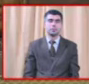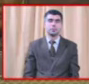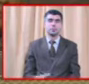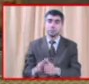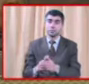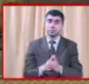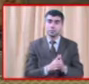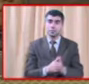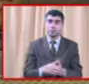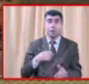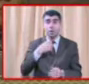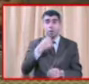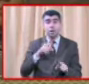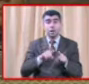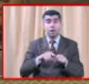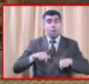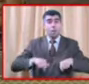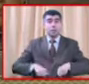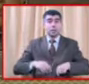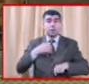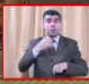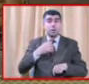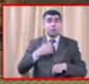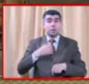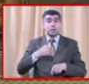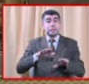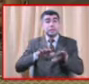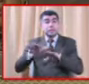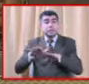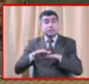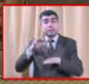محترم، نسائلكم عن استراتيجية وزارتكم